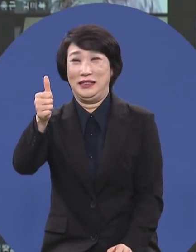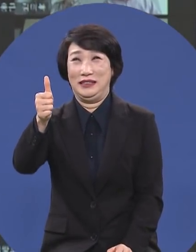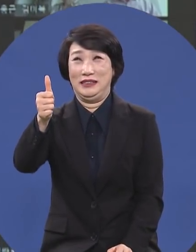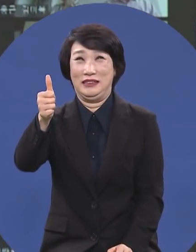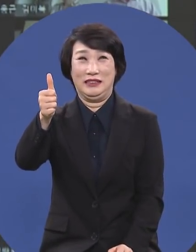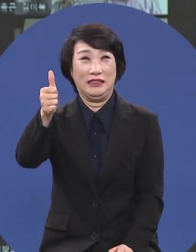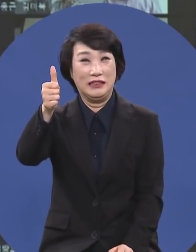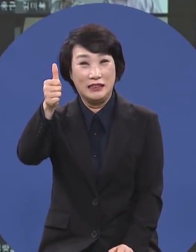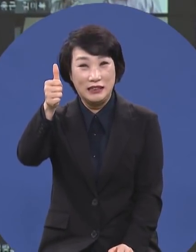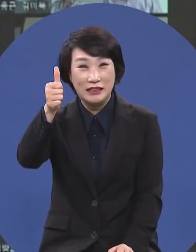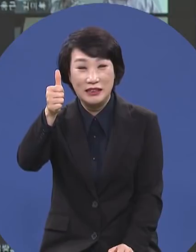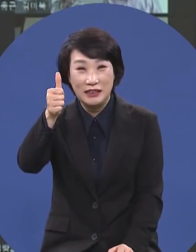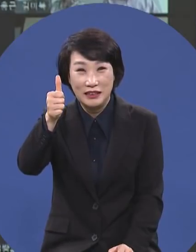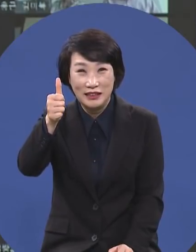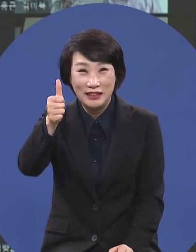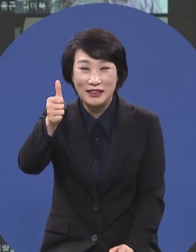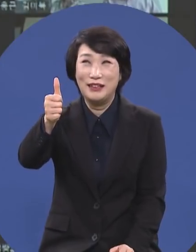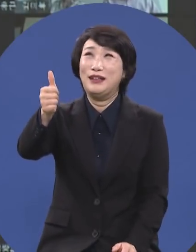아버지